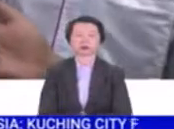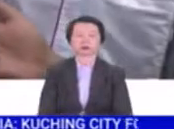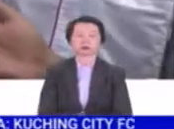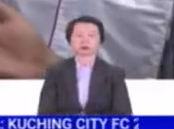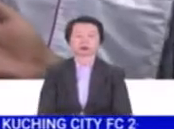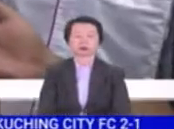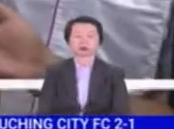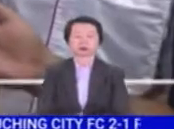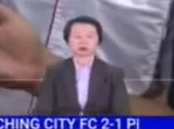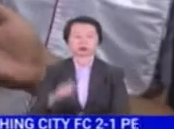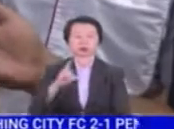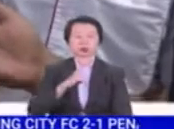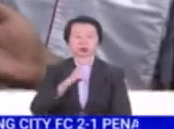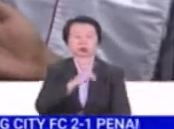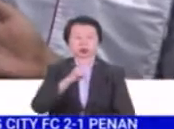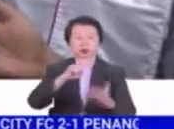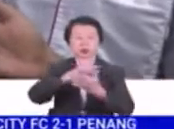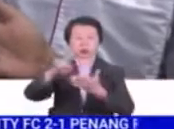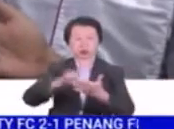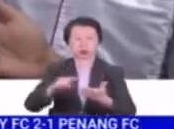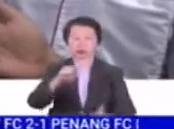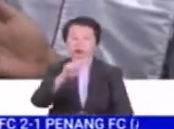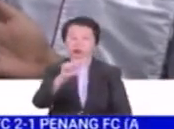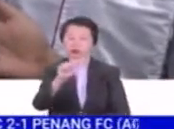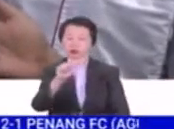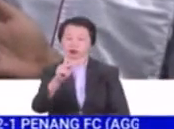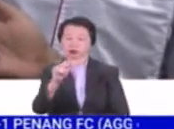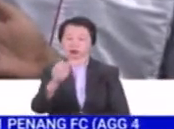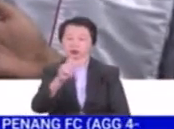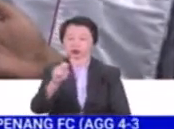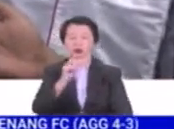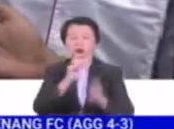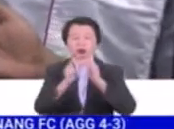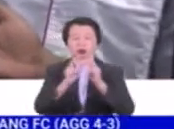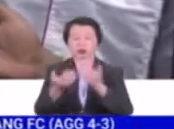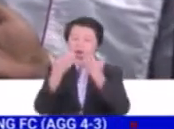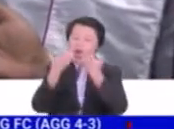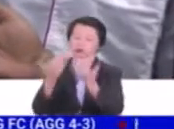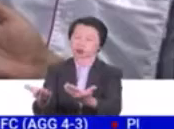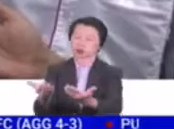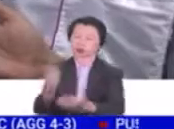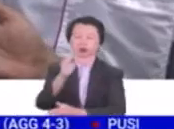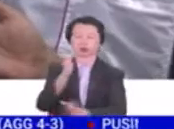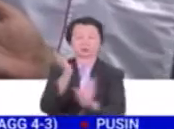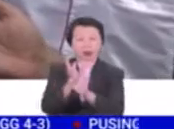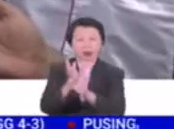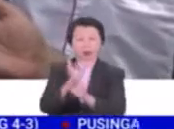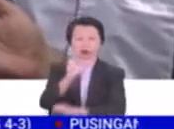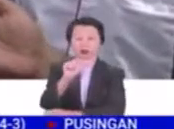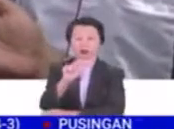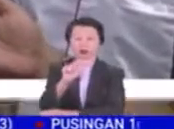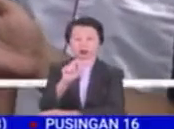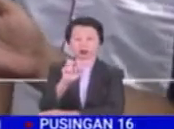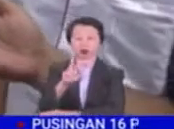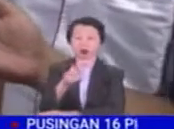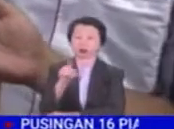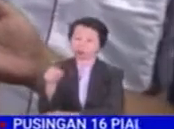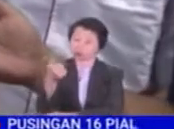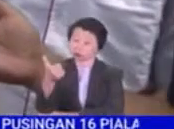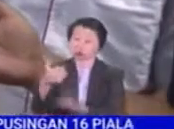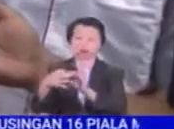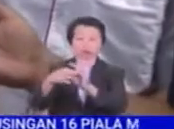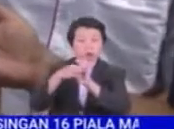Pihak Lembaga Zakat Negeri Kedah sekali lagi merekamkan pegangan terima kasih kepada pihak Agrobank di atas kerjasama yang bagi